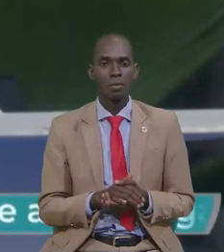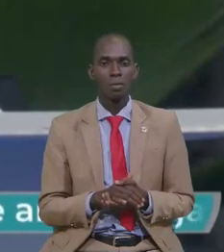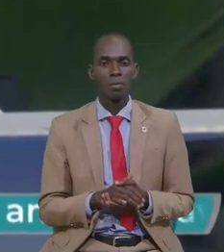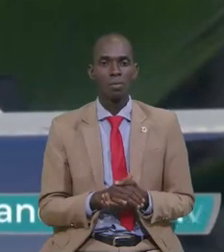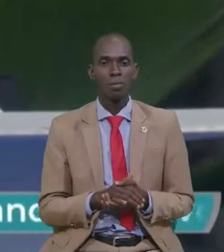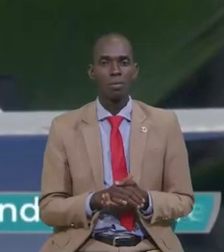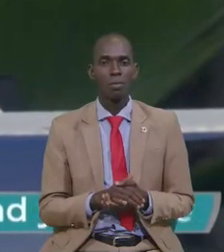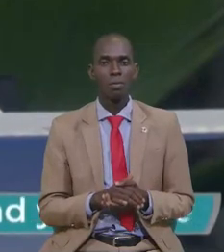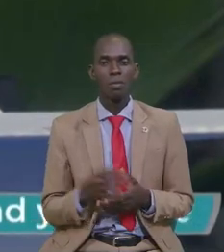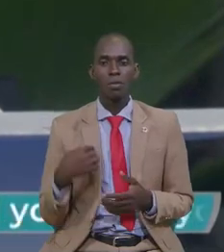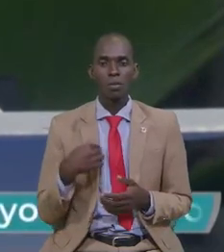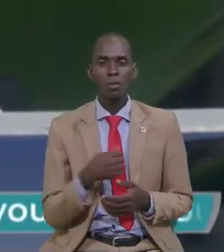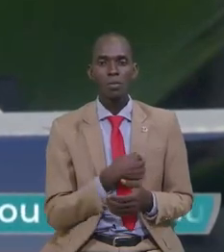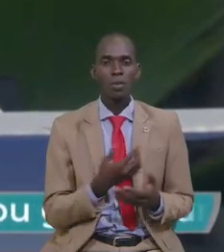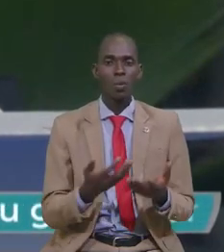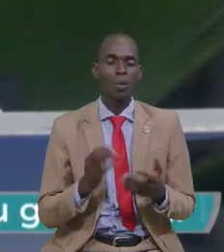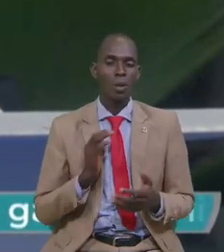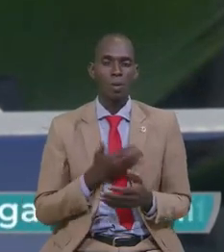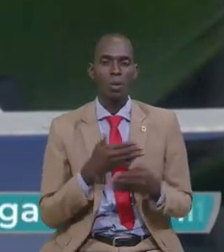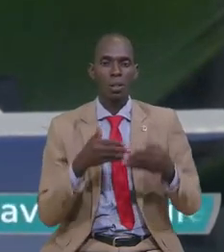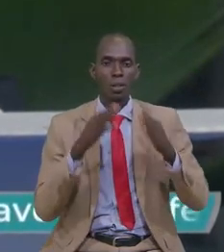à atteindre tout le monde.